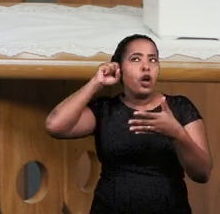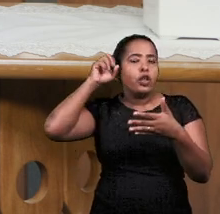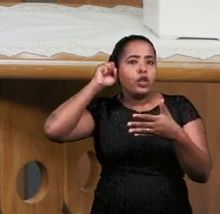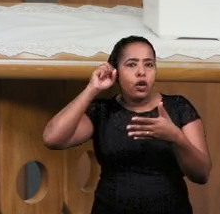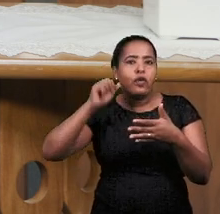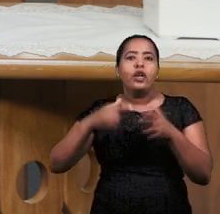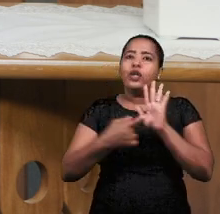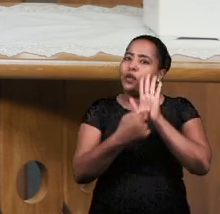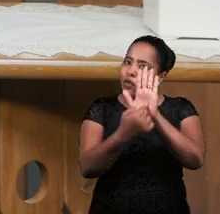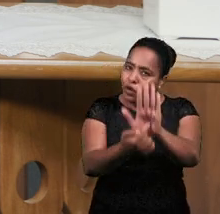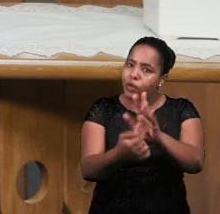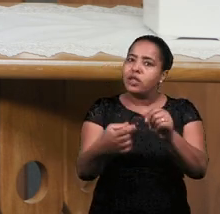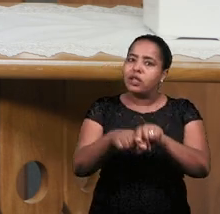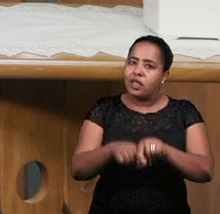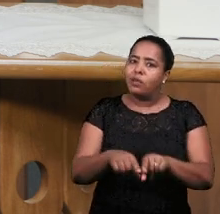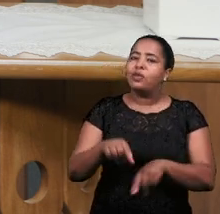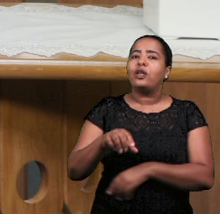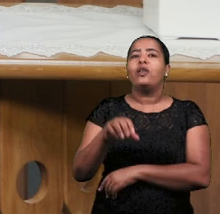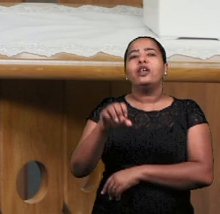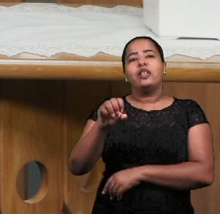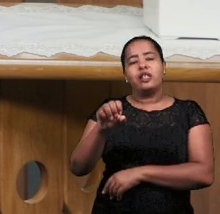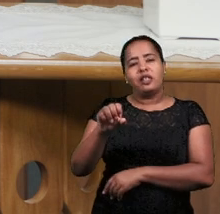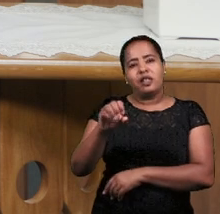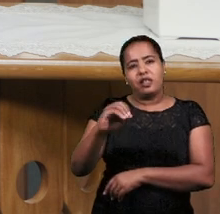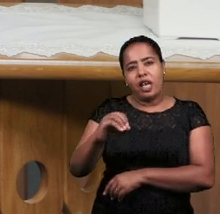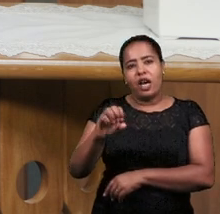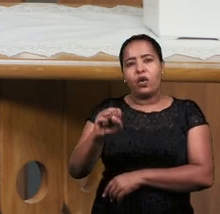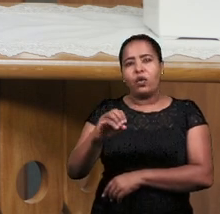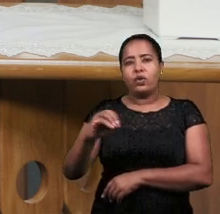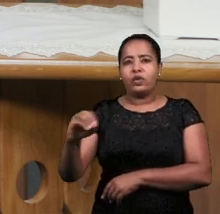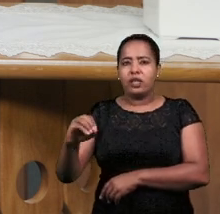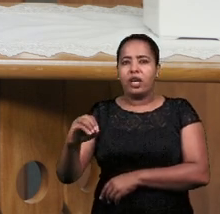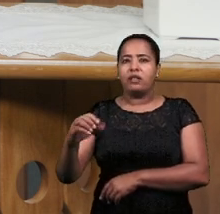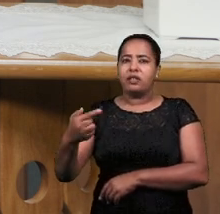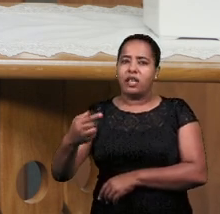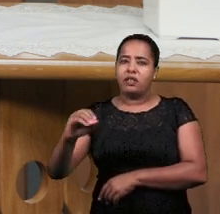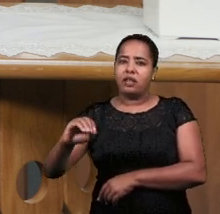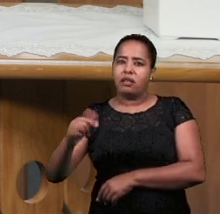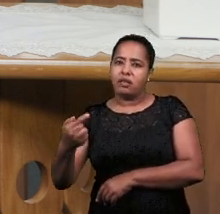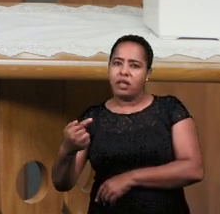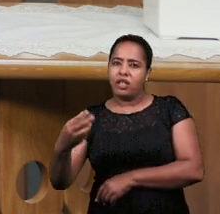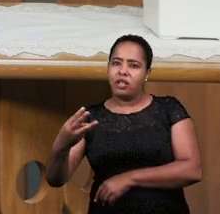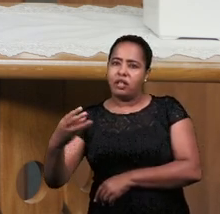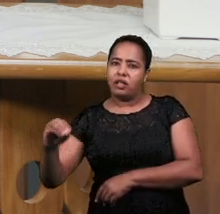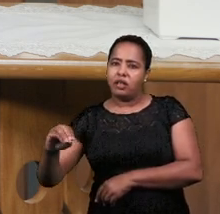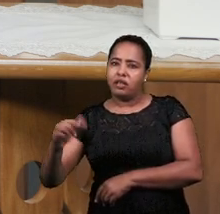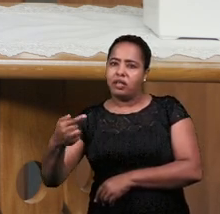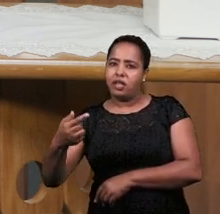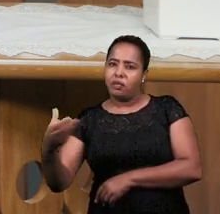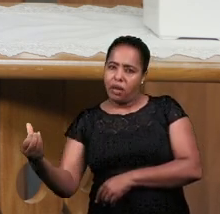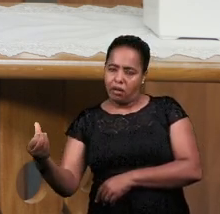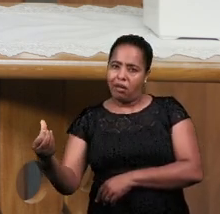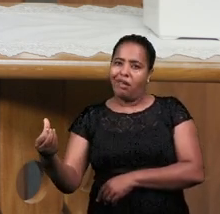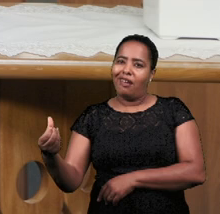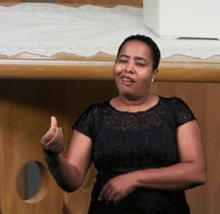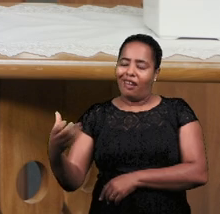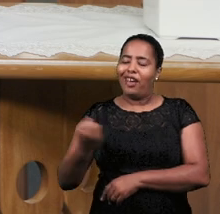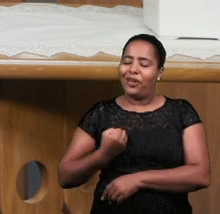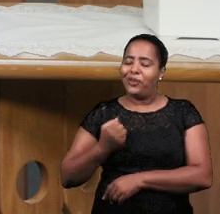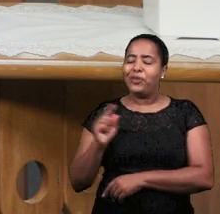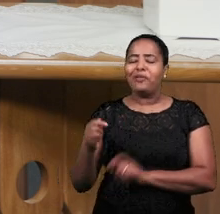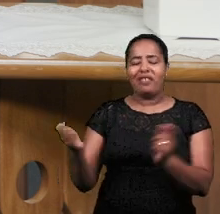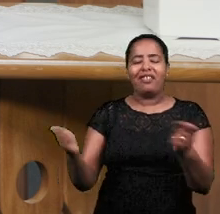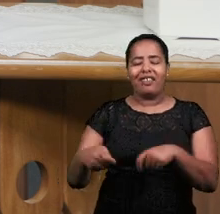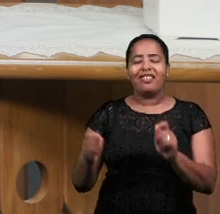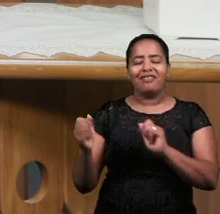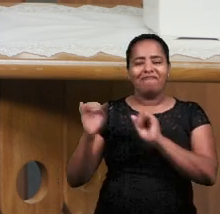de handicap visuel. Donc, nous répétons, 0800 707 30 76. C'est le numéro que vous